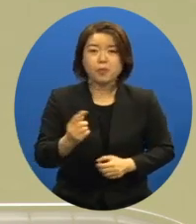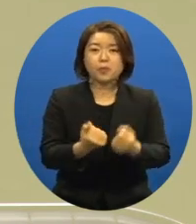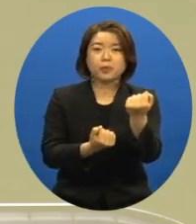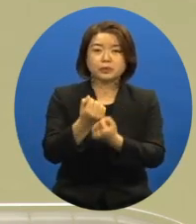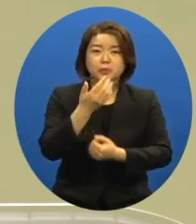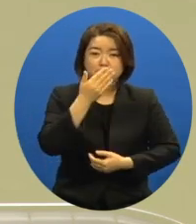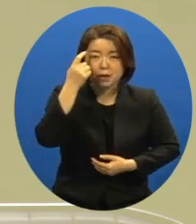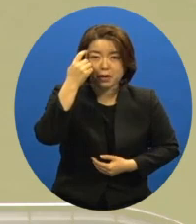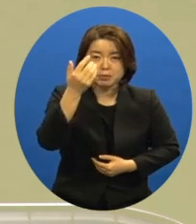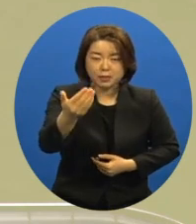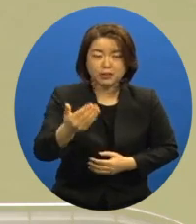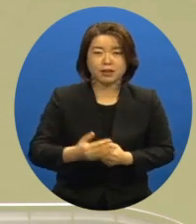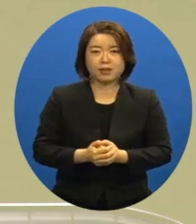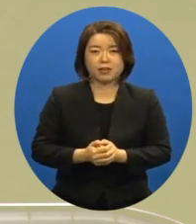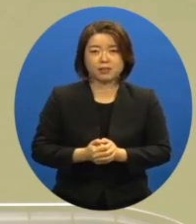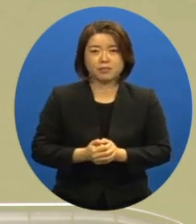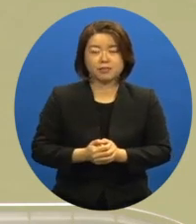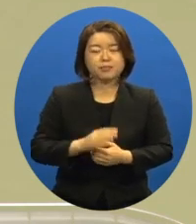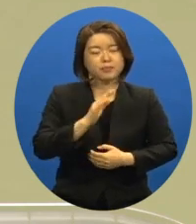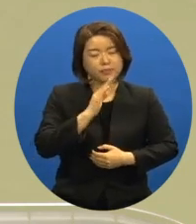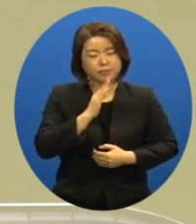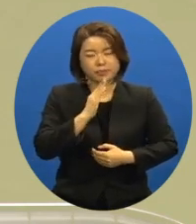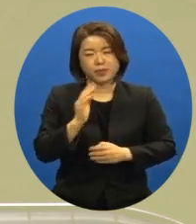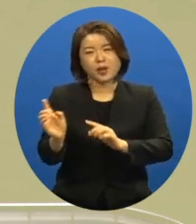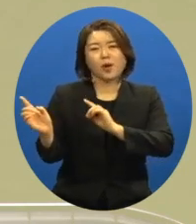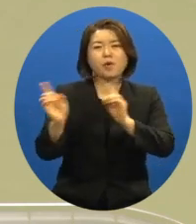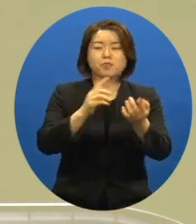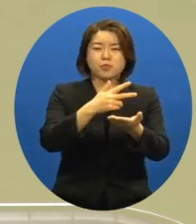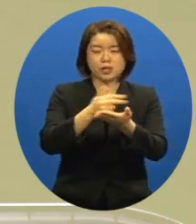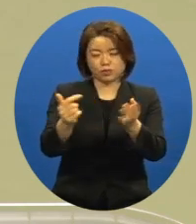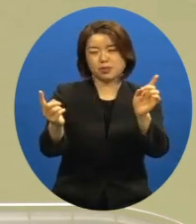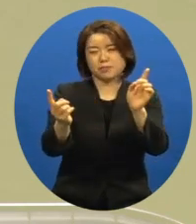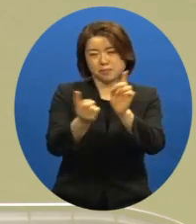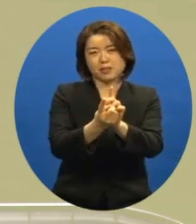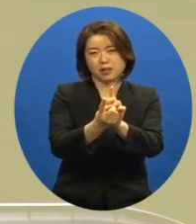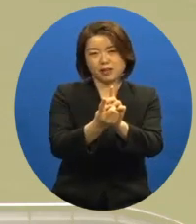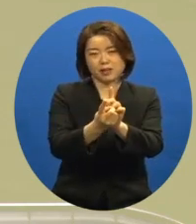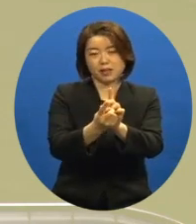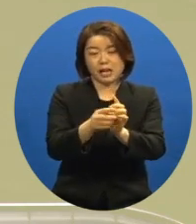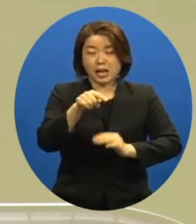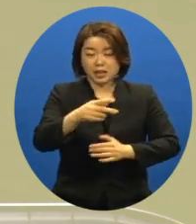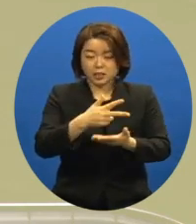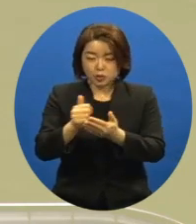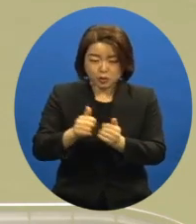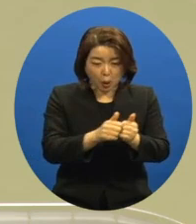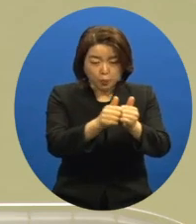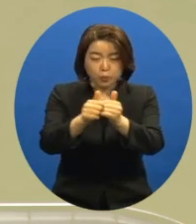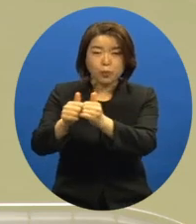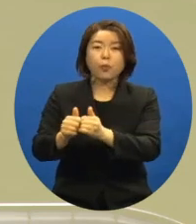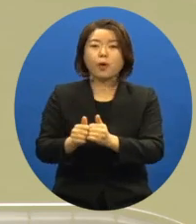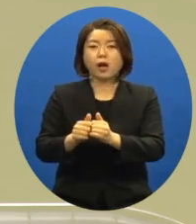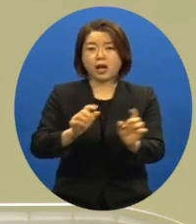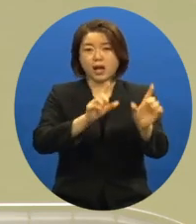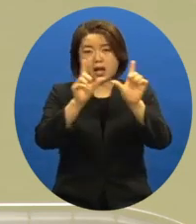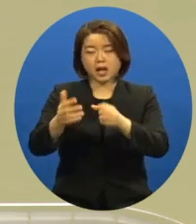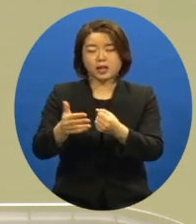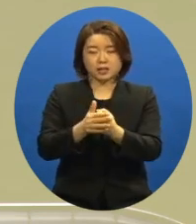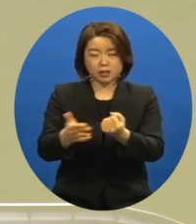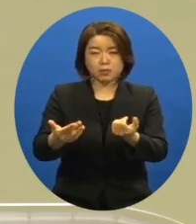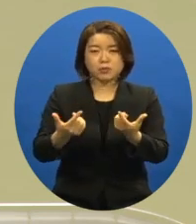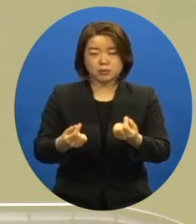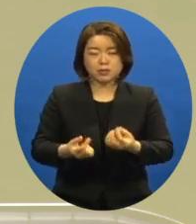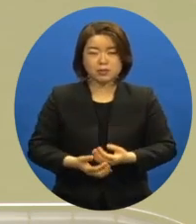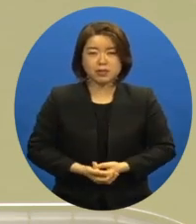하지요? 부활의 주님을 만난 거죠. 그리고 그 주님과 동행하는 삶을 살았기 때문입니다.